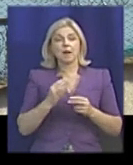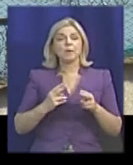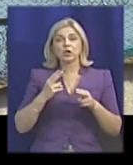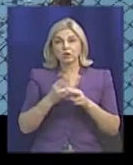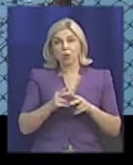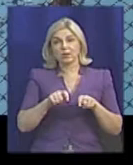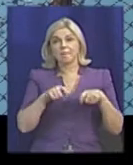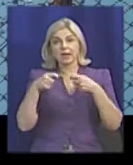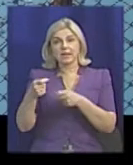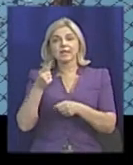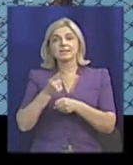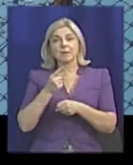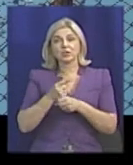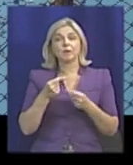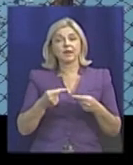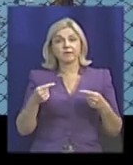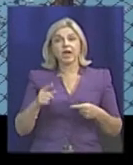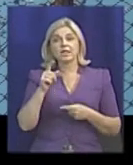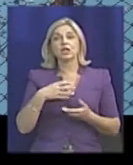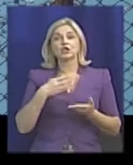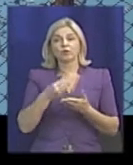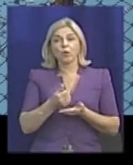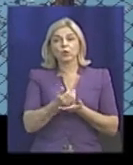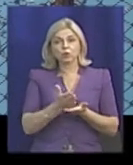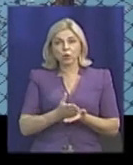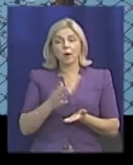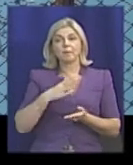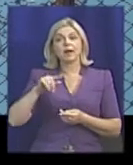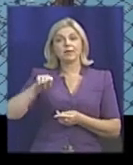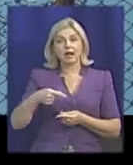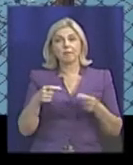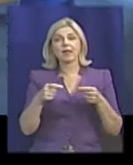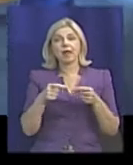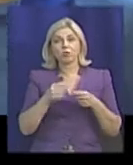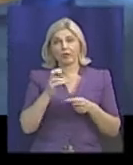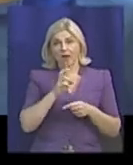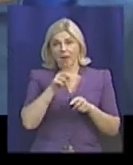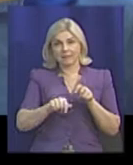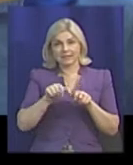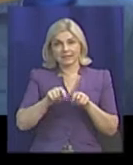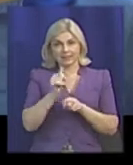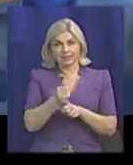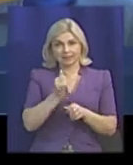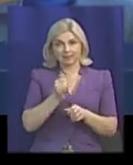їм заборонених предметів. За свої послуги він вимагав талони на бензин. Під час проведення